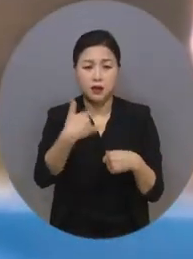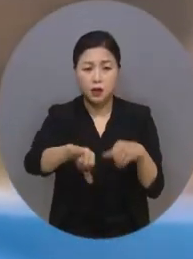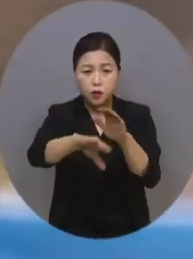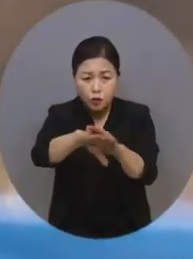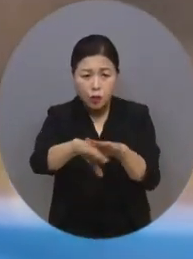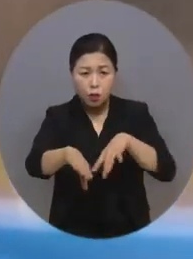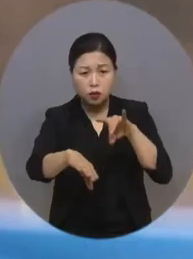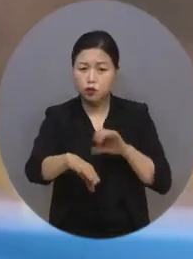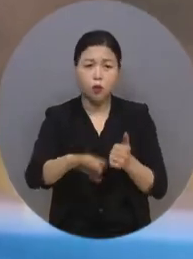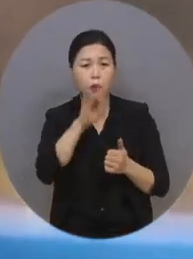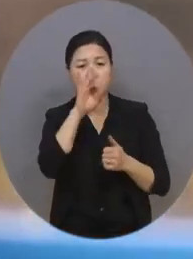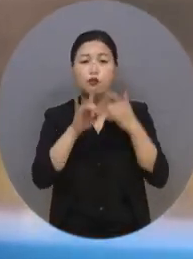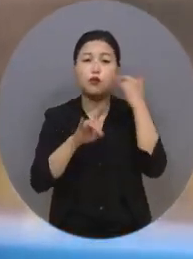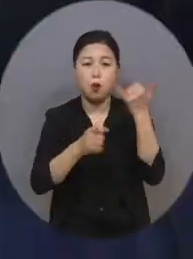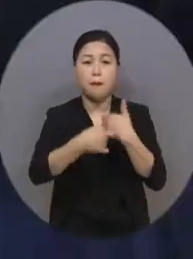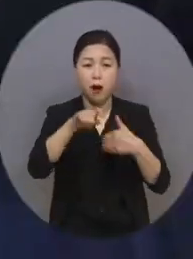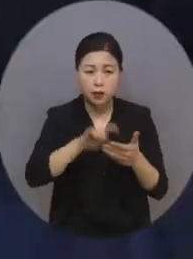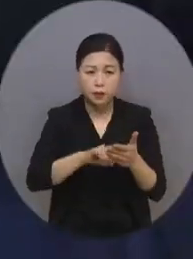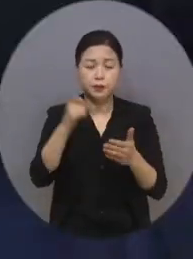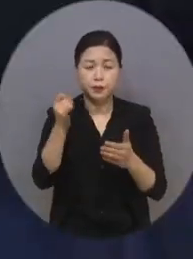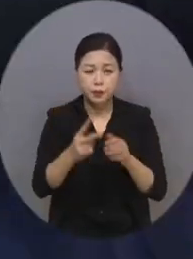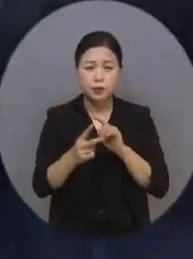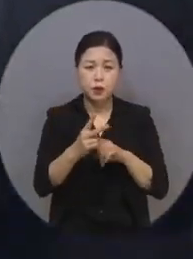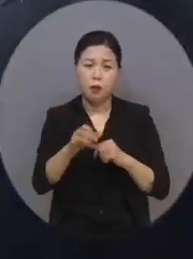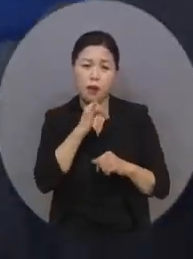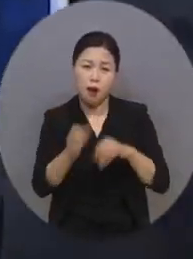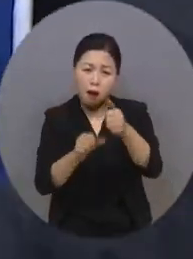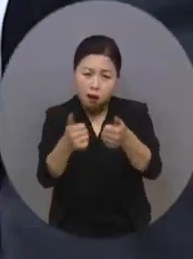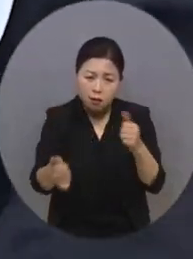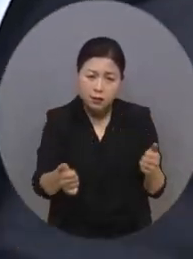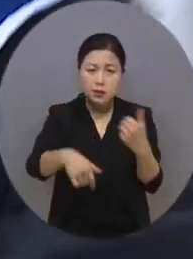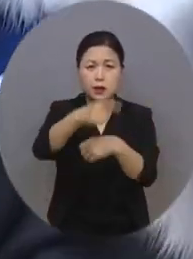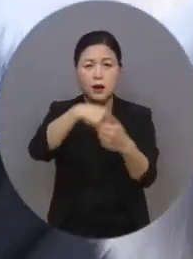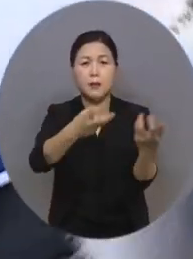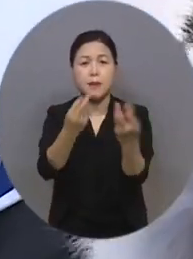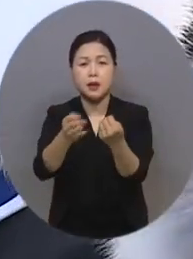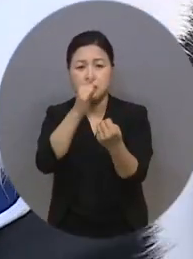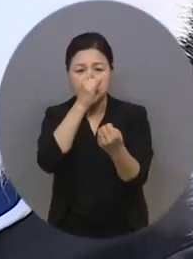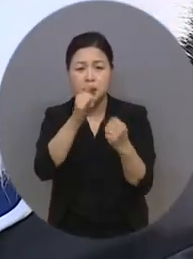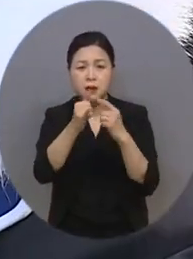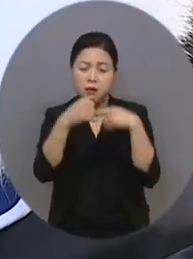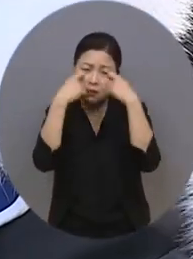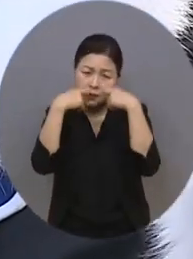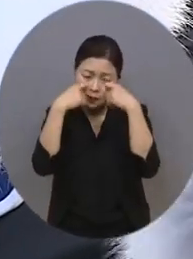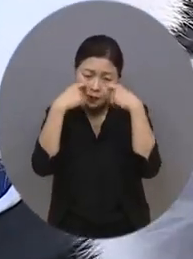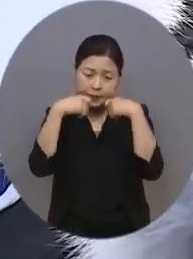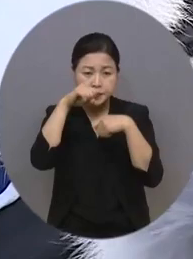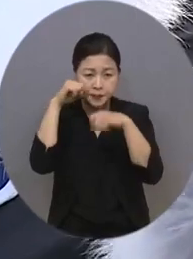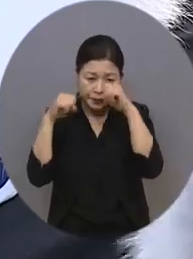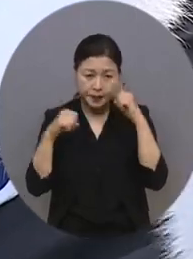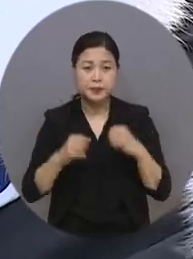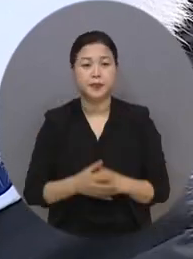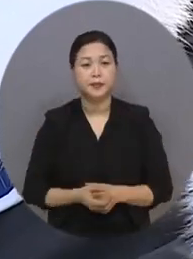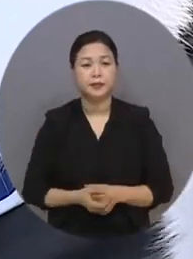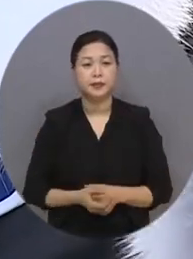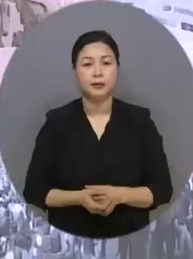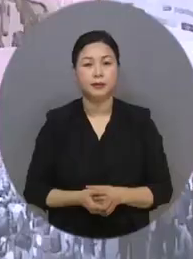없는 마음, 그리고 계속된 비극이 이어지는 상황에서 모두의 눈가는 눈물로 젖어